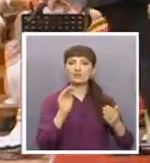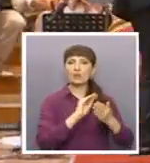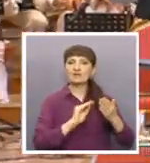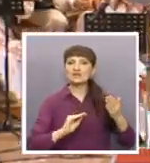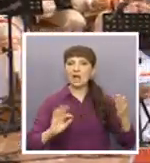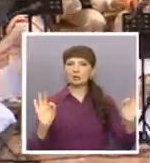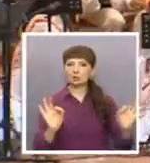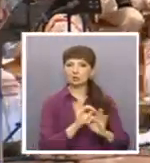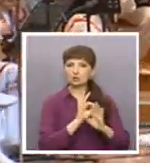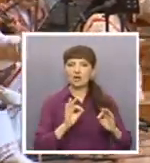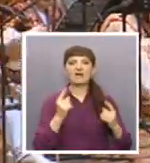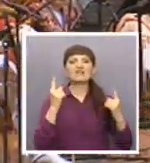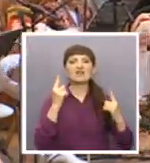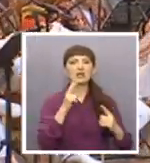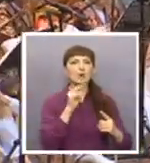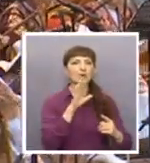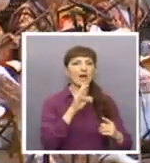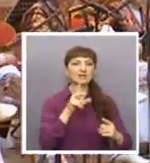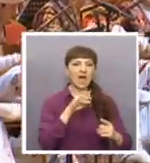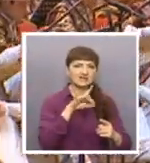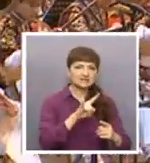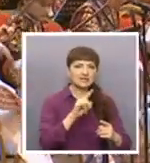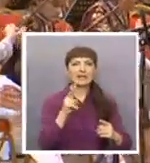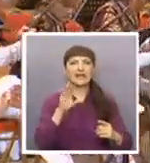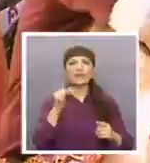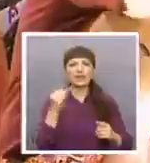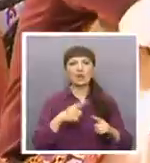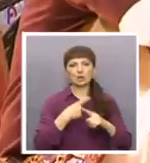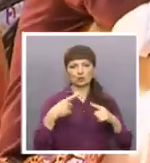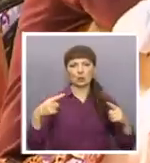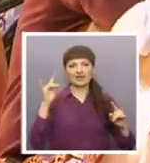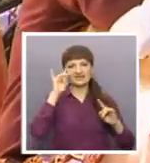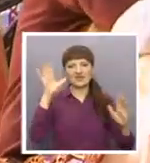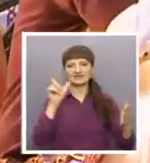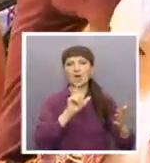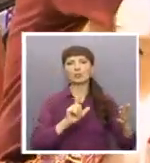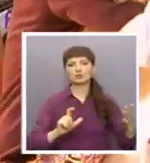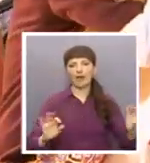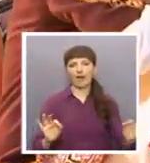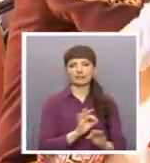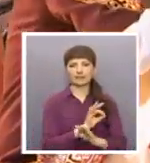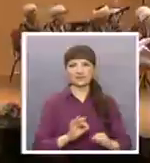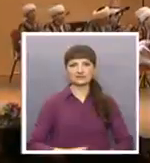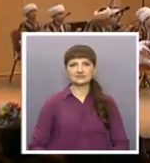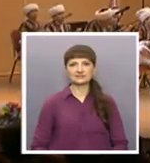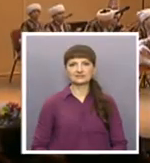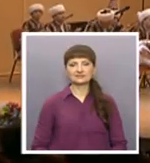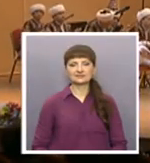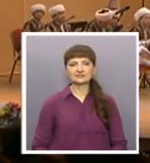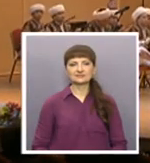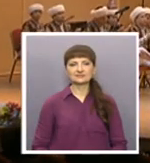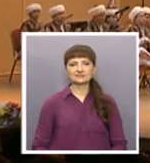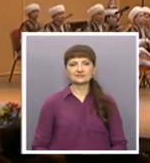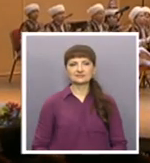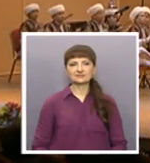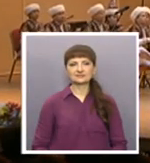музыку, как великие Курмангазы, Дина, Дәулеткерей или Каршыга. Жанат Айтенова, Валерий Таубалдиев, Асет Кундакпаев,